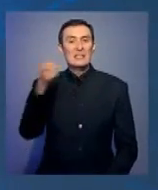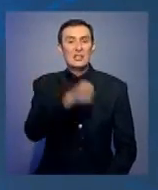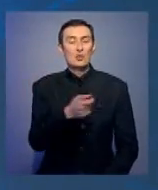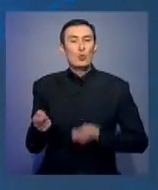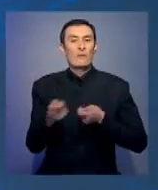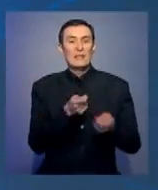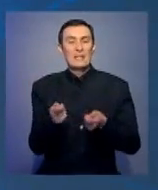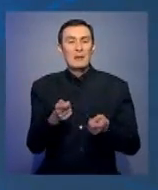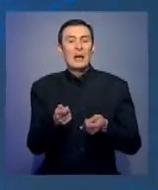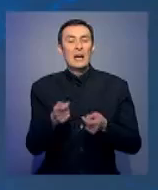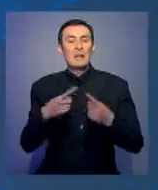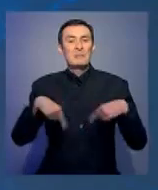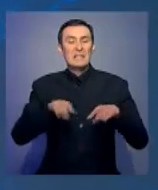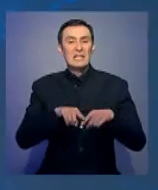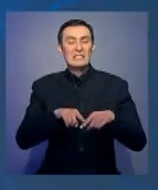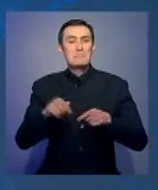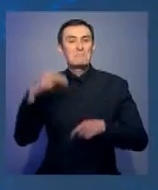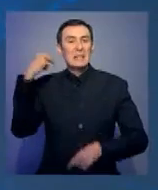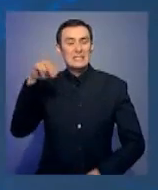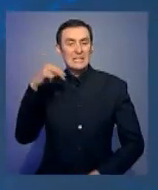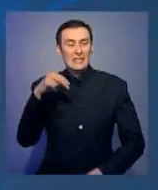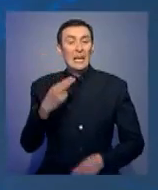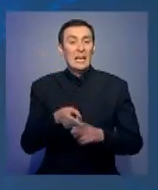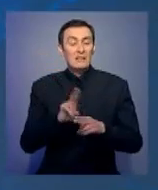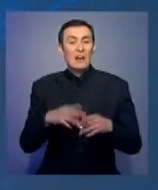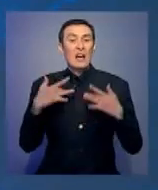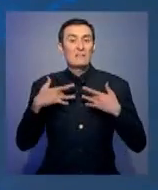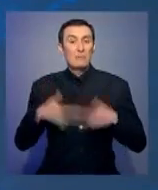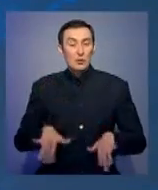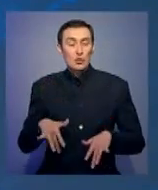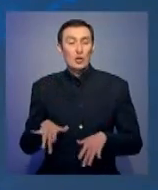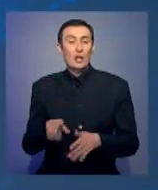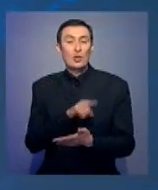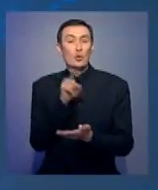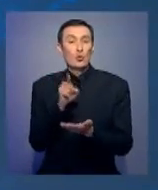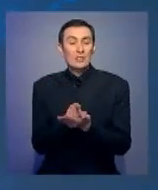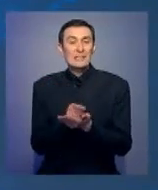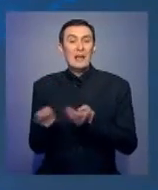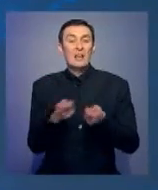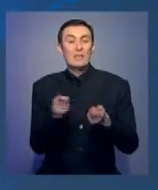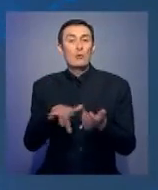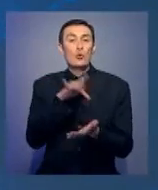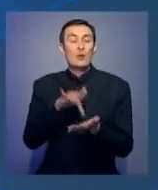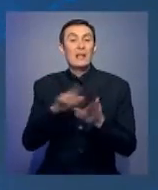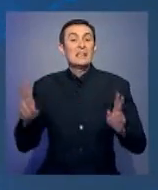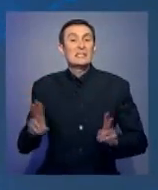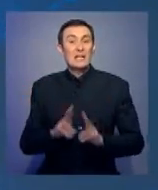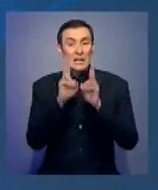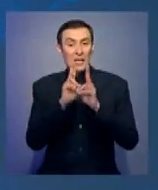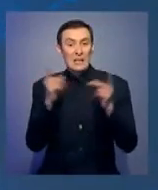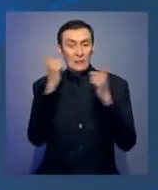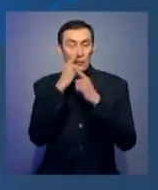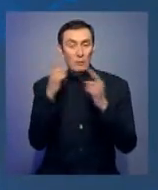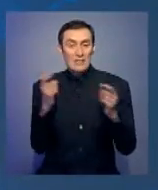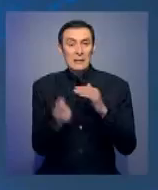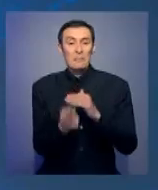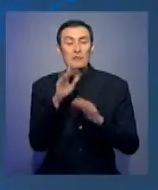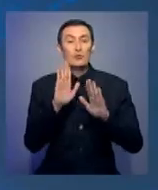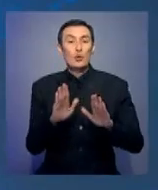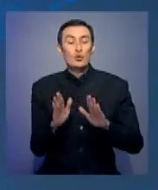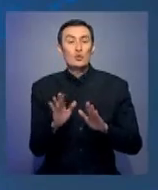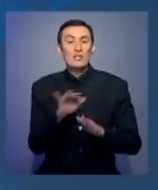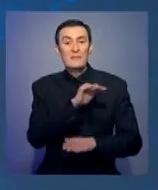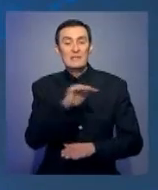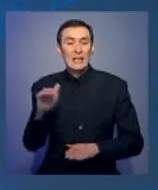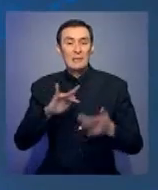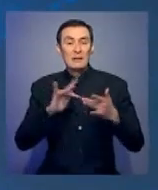назначен руководителем администрации президента. Тем самым он освобождается от должности акима города Астана. Информация появилась только